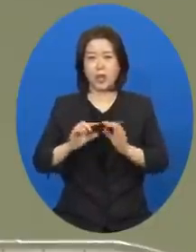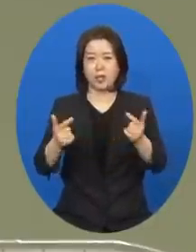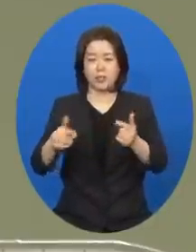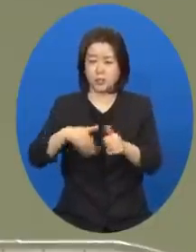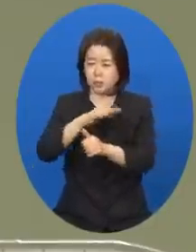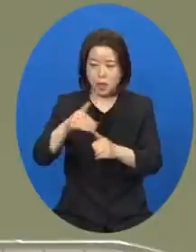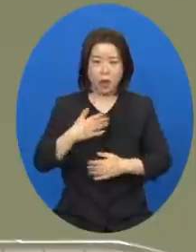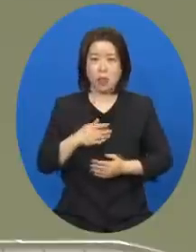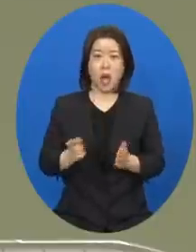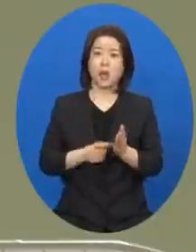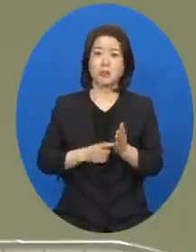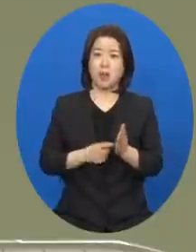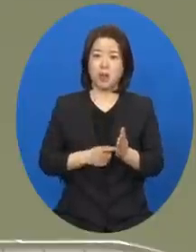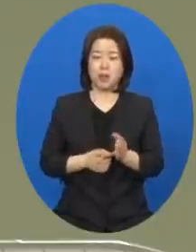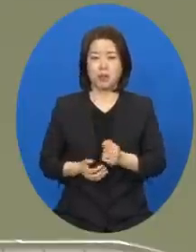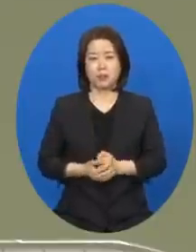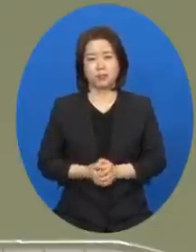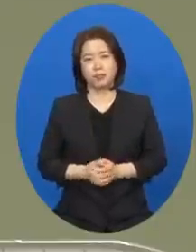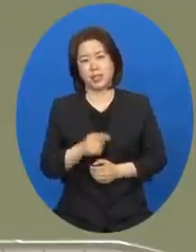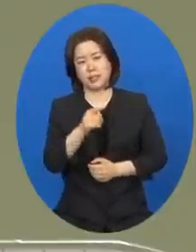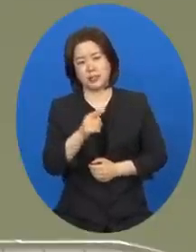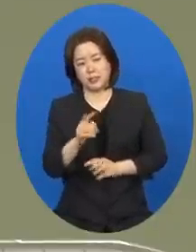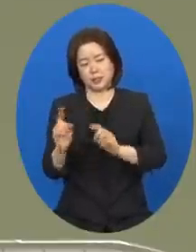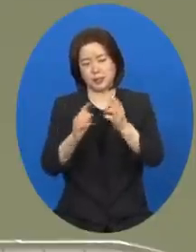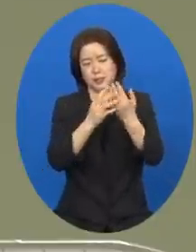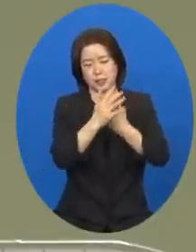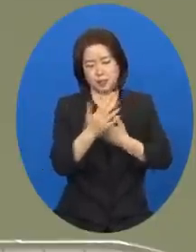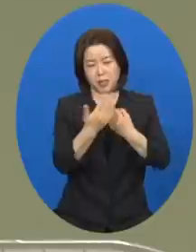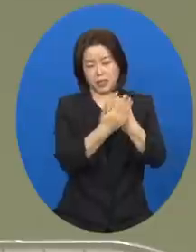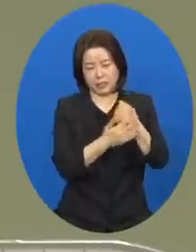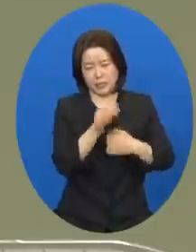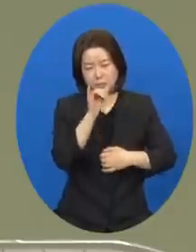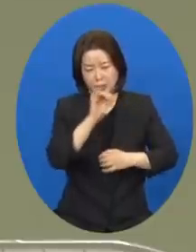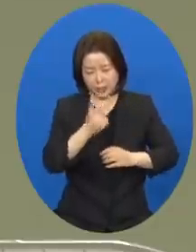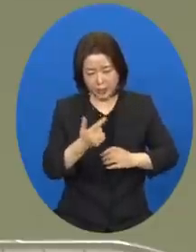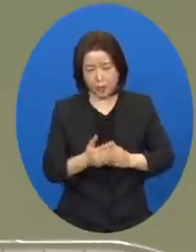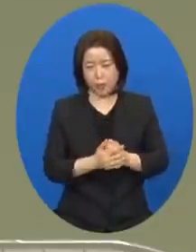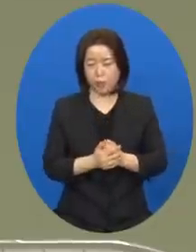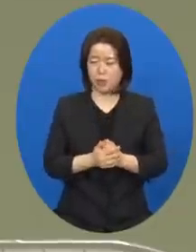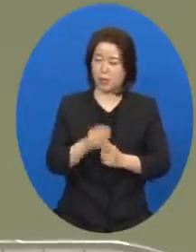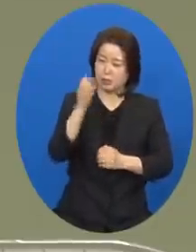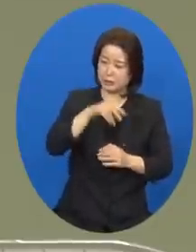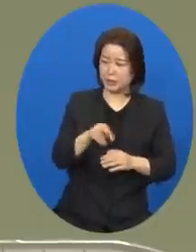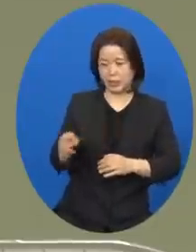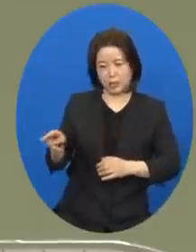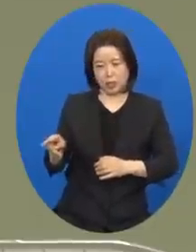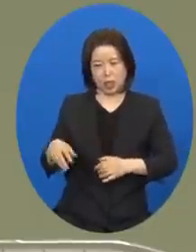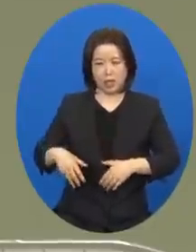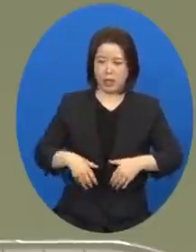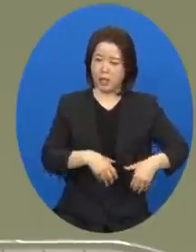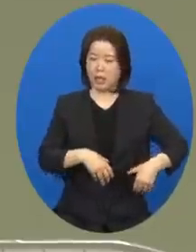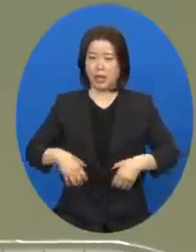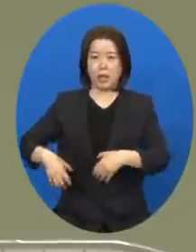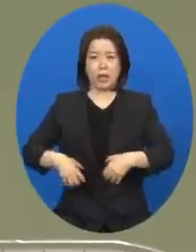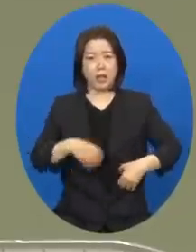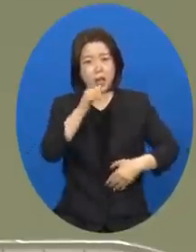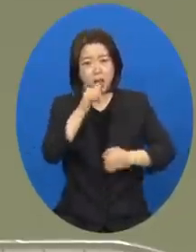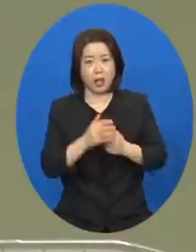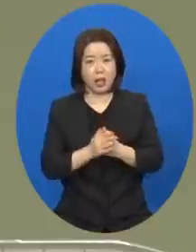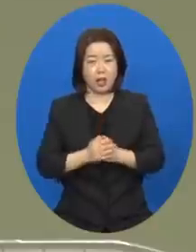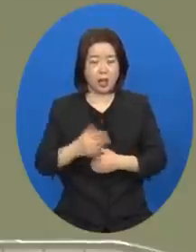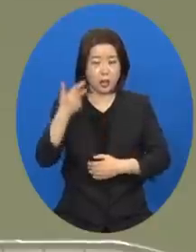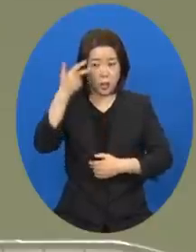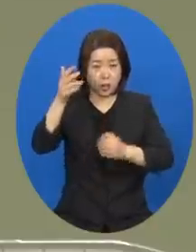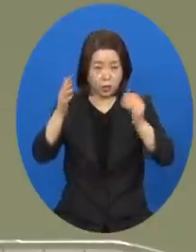그러니 집회에 은혜가 되는 것도 아니고 그렇다고 또 내려가자니 내려갈 수도 없겠고, 그래서 일주일